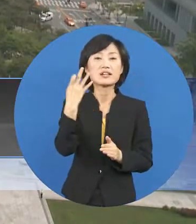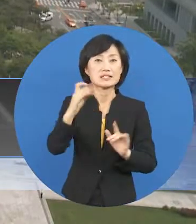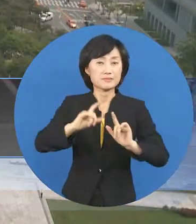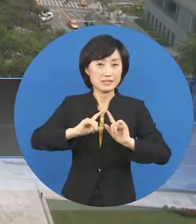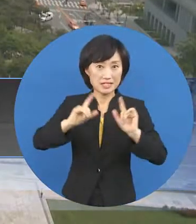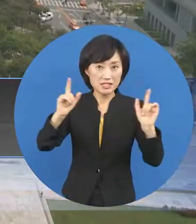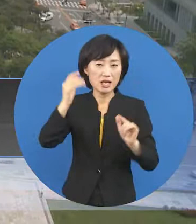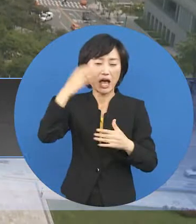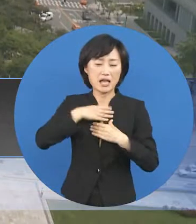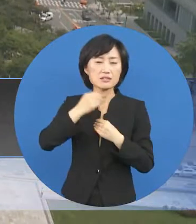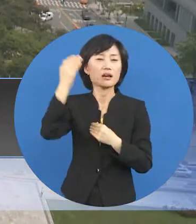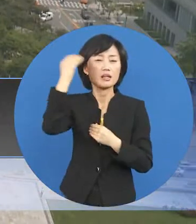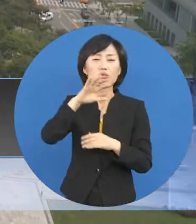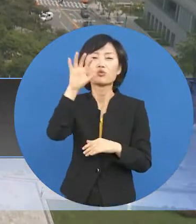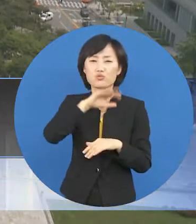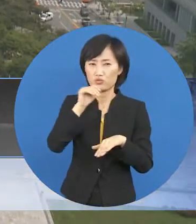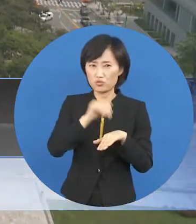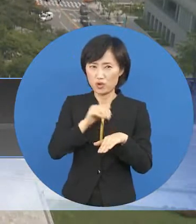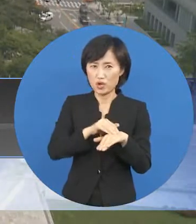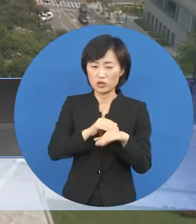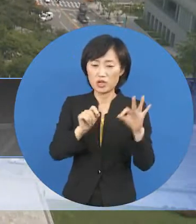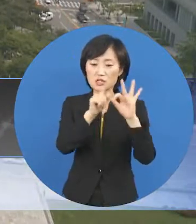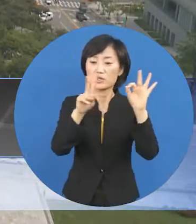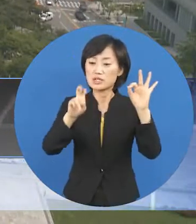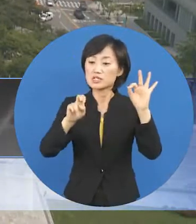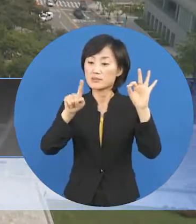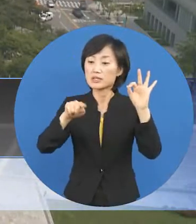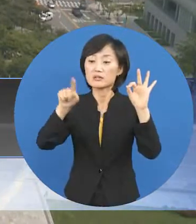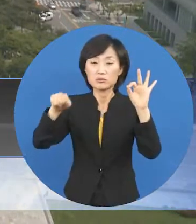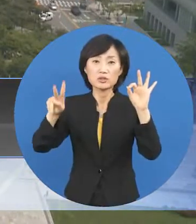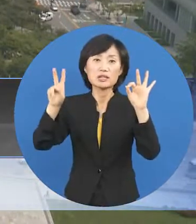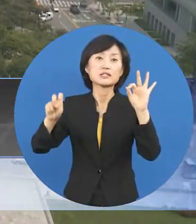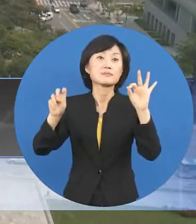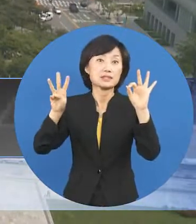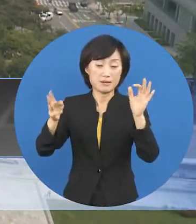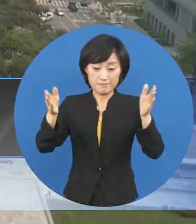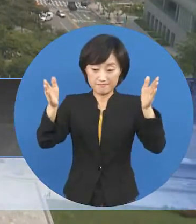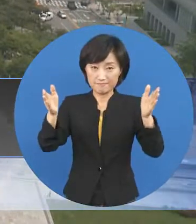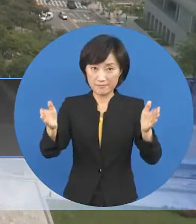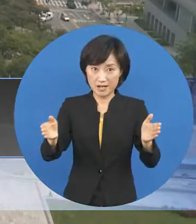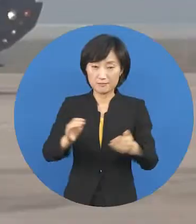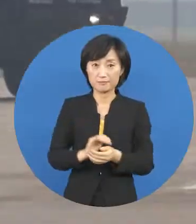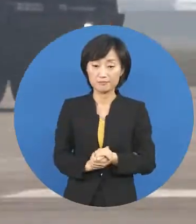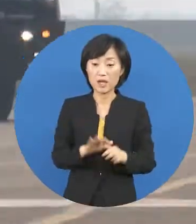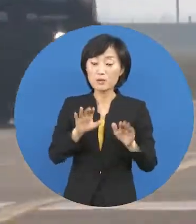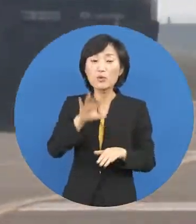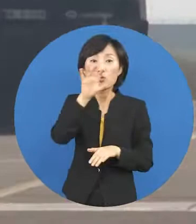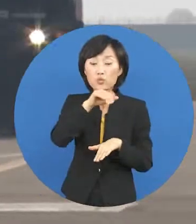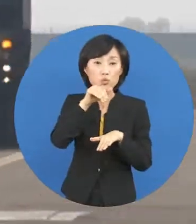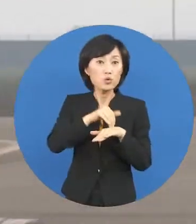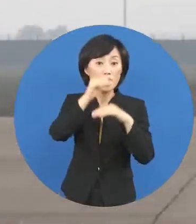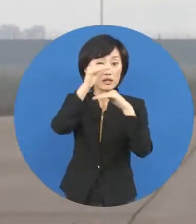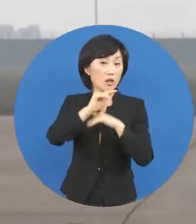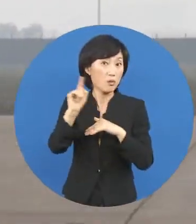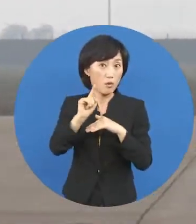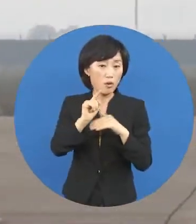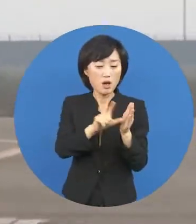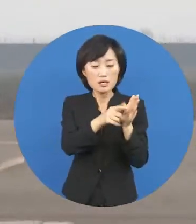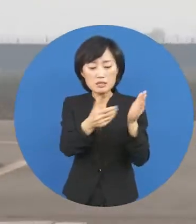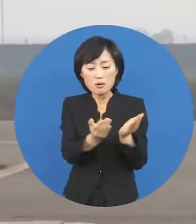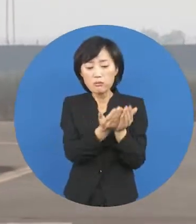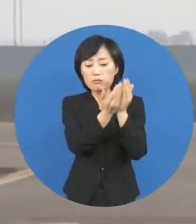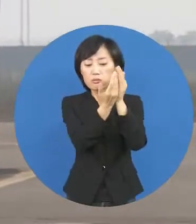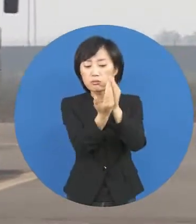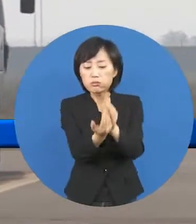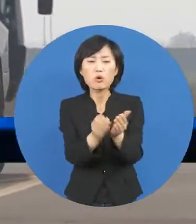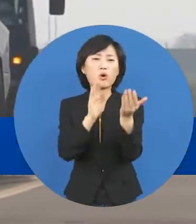2014 재난대응 안전한국훈련이 오는 21일부터 23일까지 실시됩니다. 이번 안전한국훈련은 세월호 사고